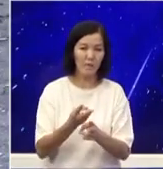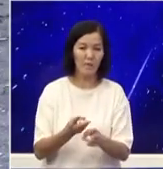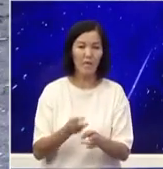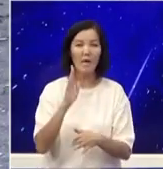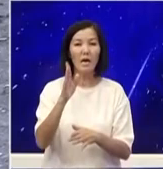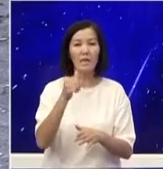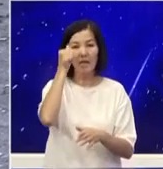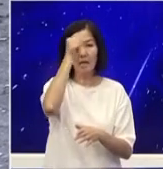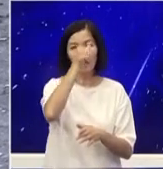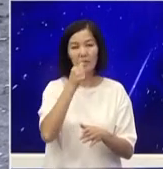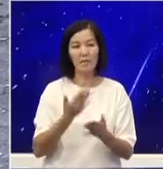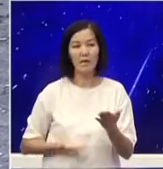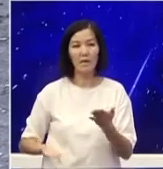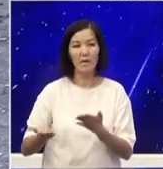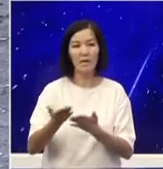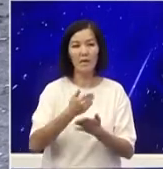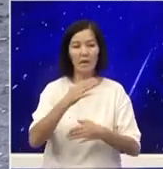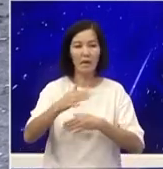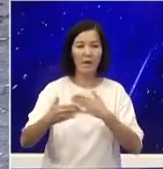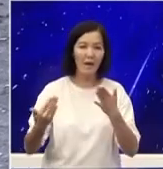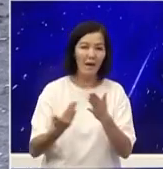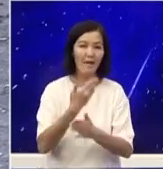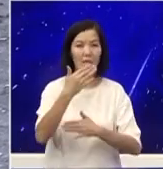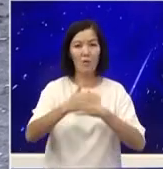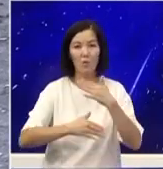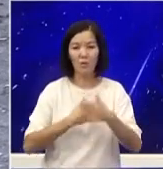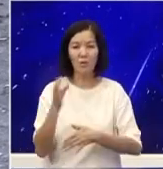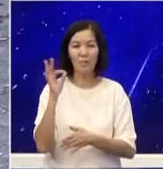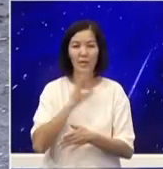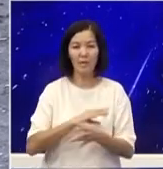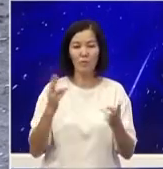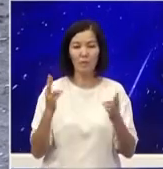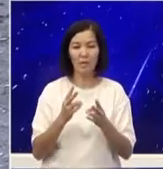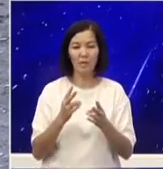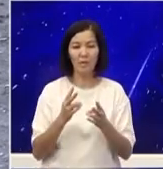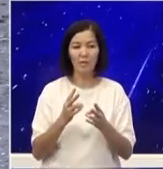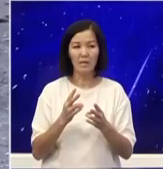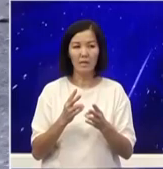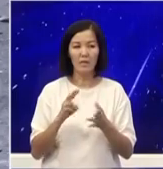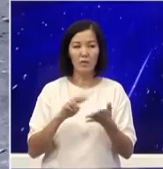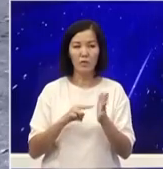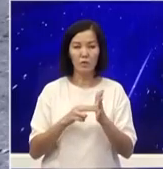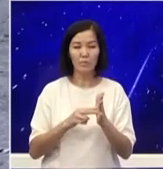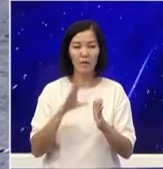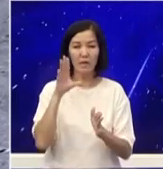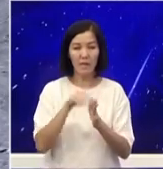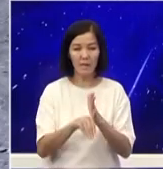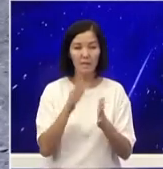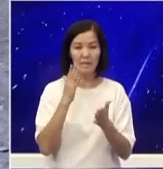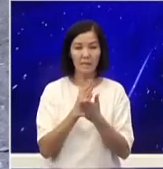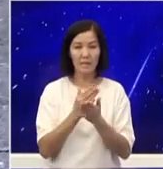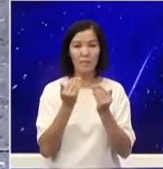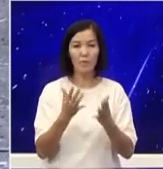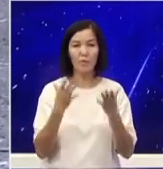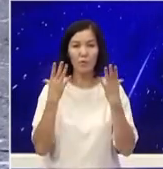осы жиналған қоқыстарды қайта өңдеп, жаңағы кәдеге жаратуға жұмыстар алдыға жоспарға енгізілді.